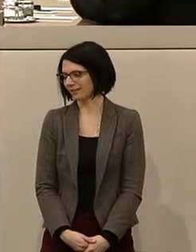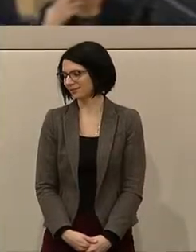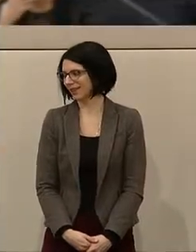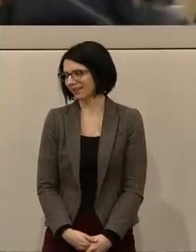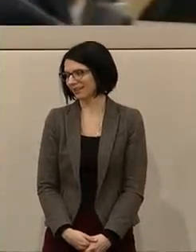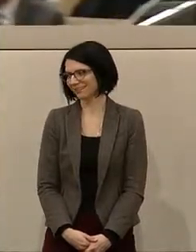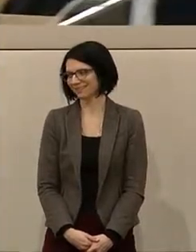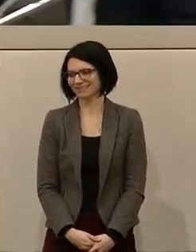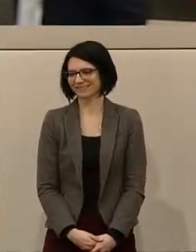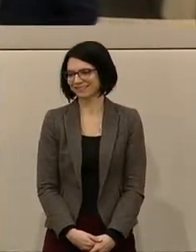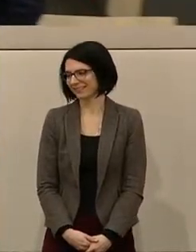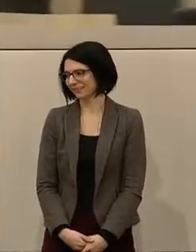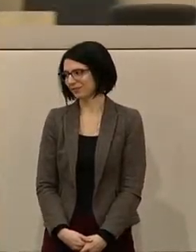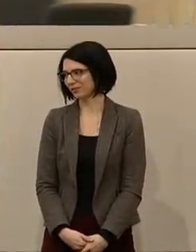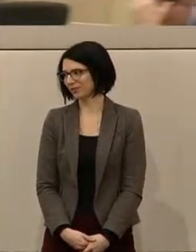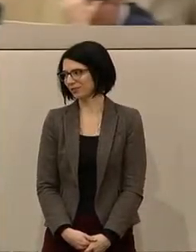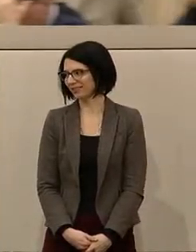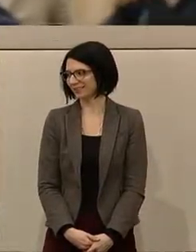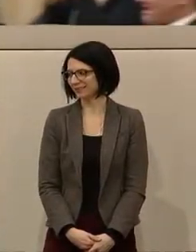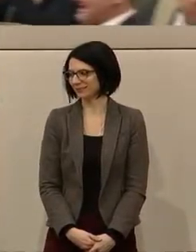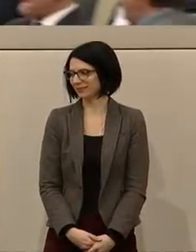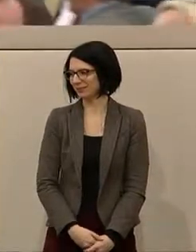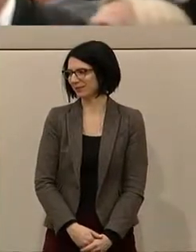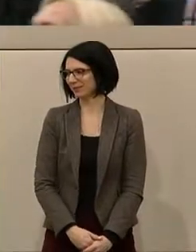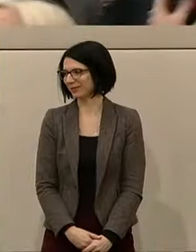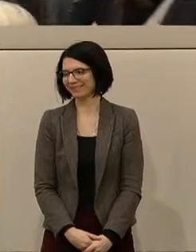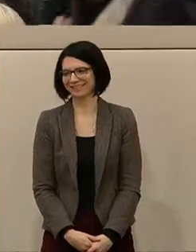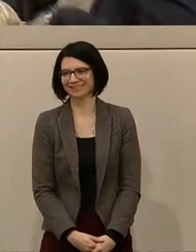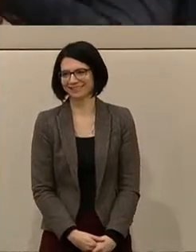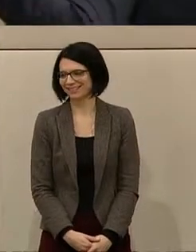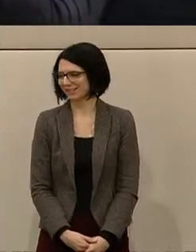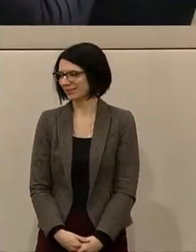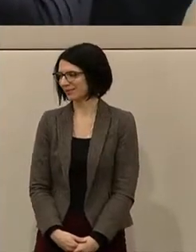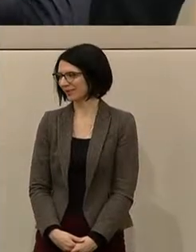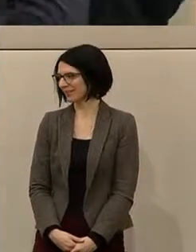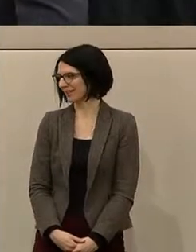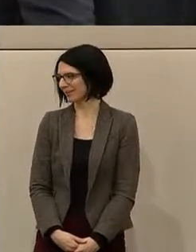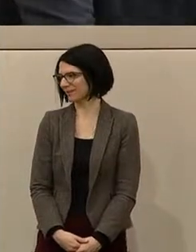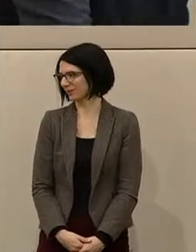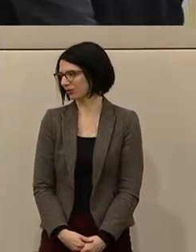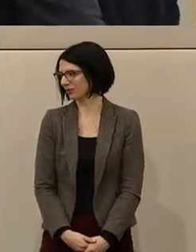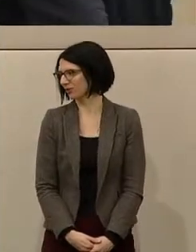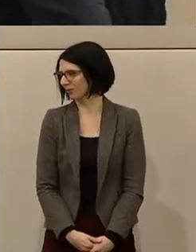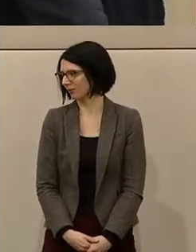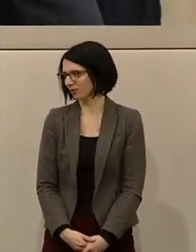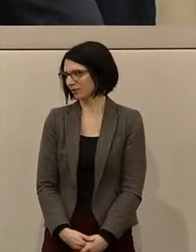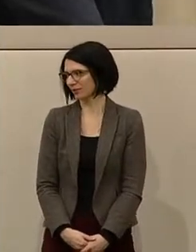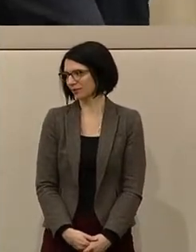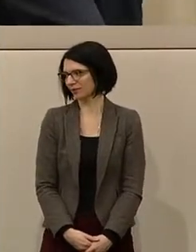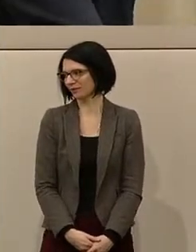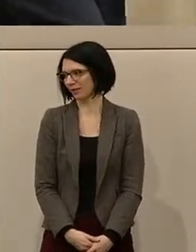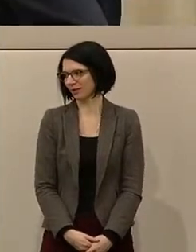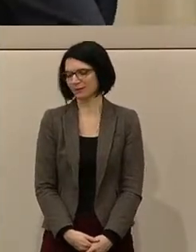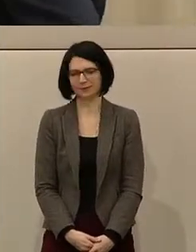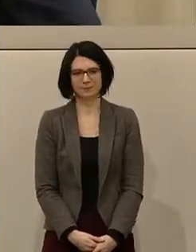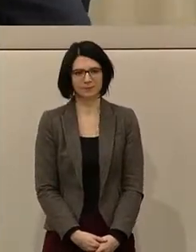Ausgelöst hat die Unterbrechung eine Reihe von Zwischenrufen während den Ausführungen von Kanzler Kurz aus den